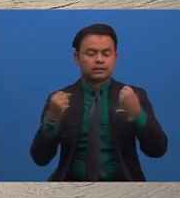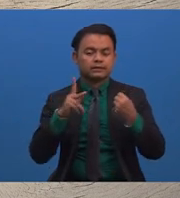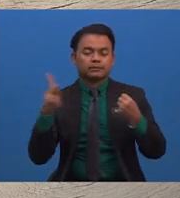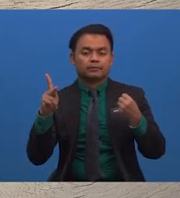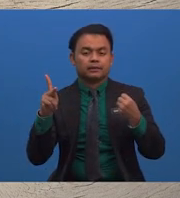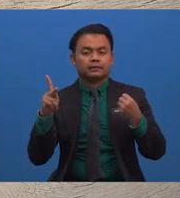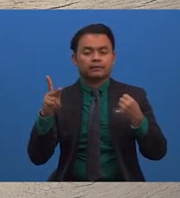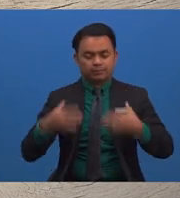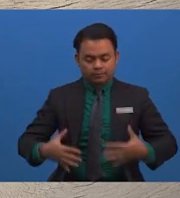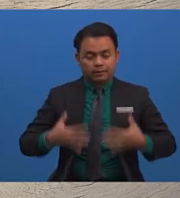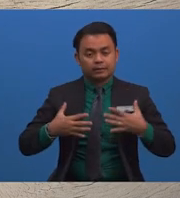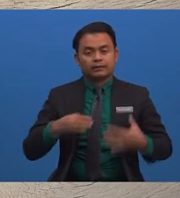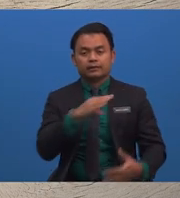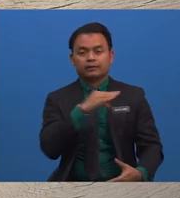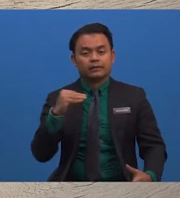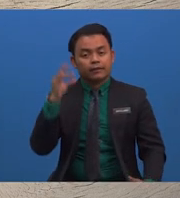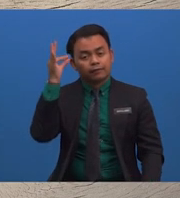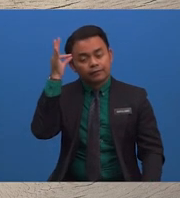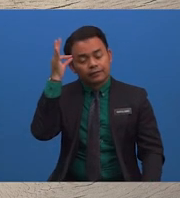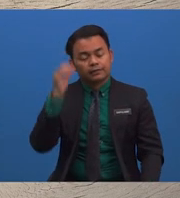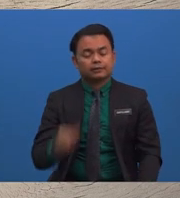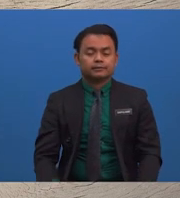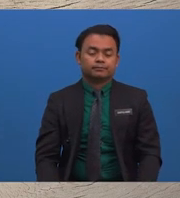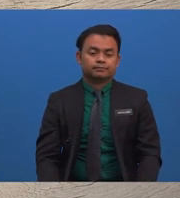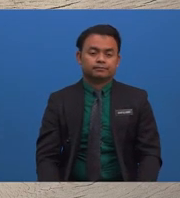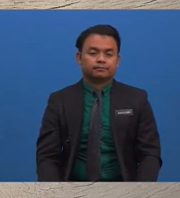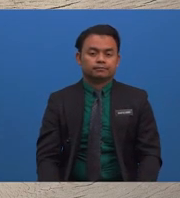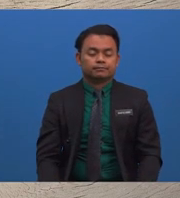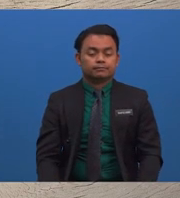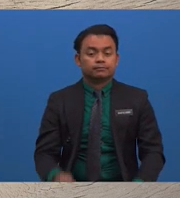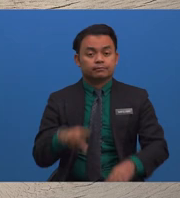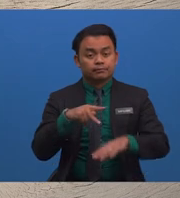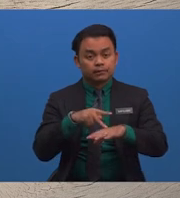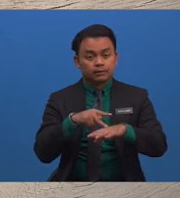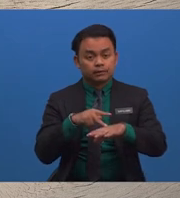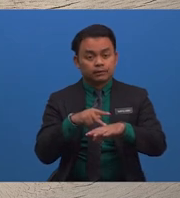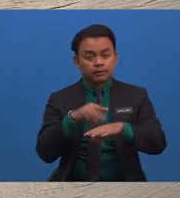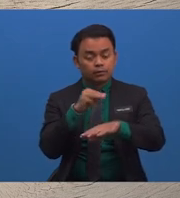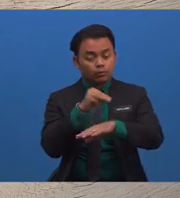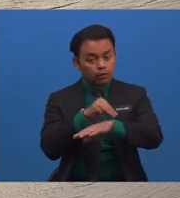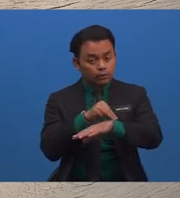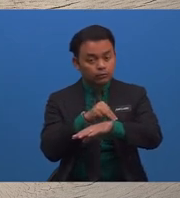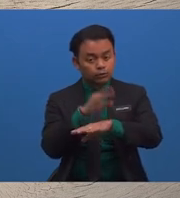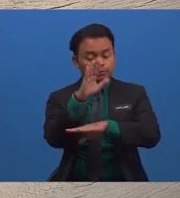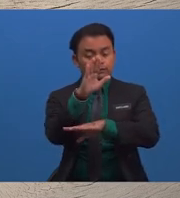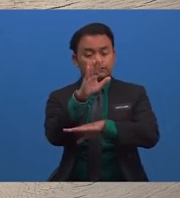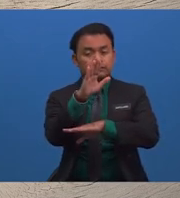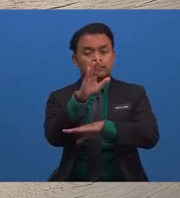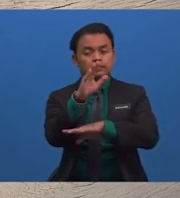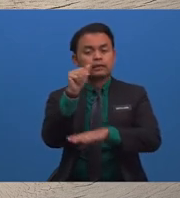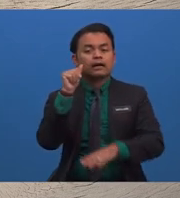Pada waktu petang, Aiman dan Kiong beriadah bersama-sama terutama pada cuti